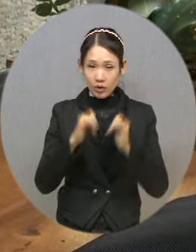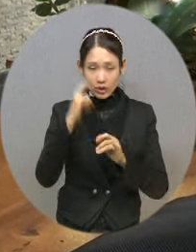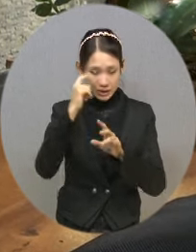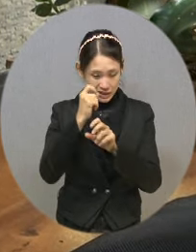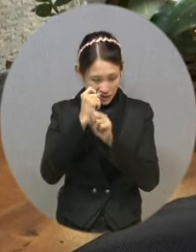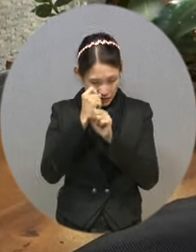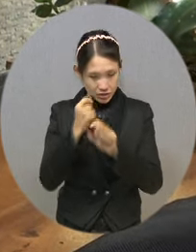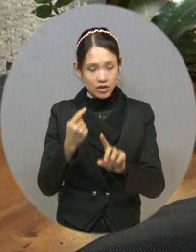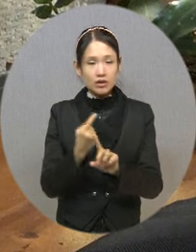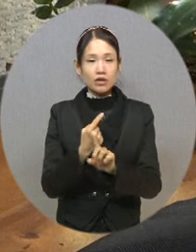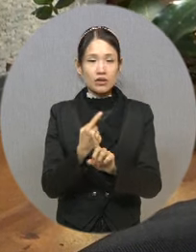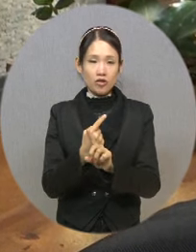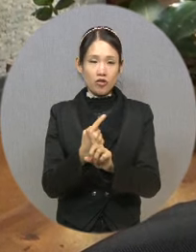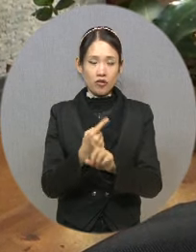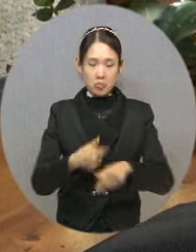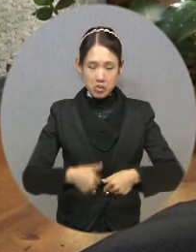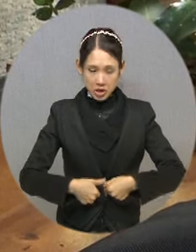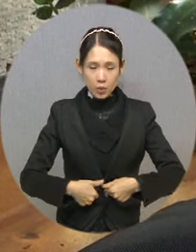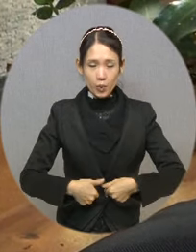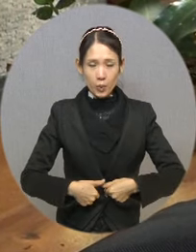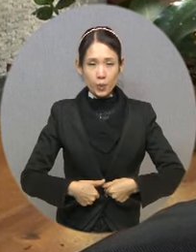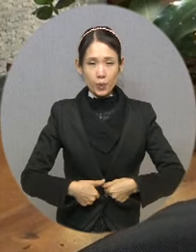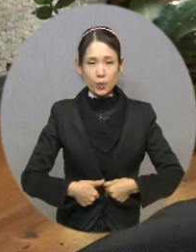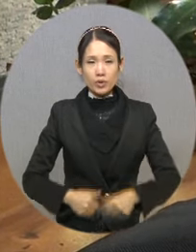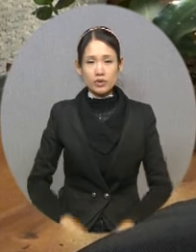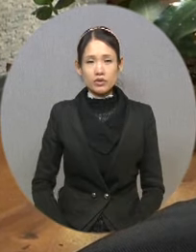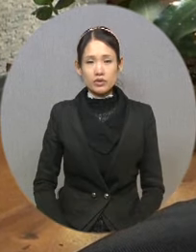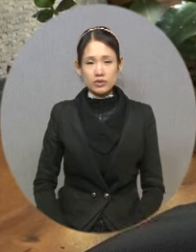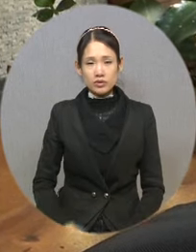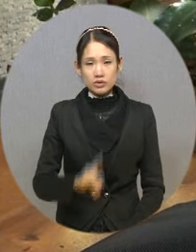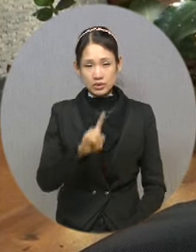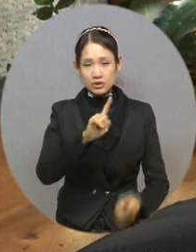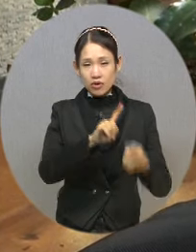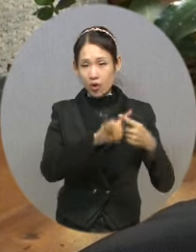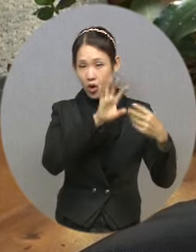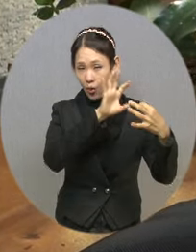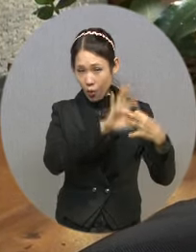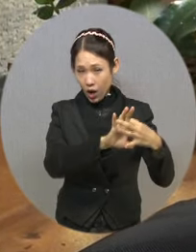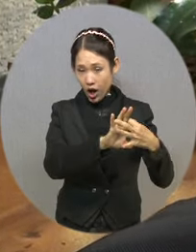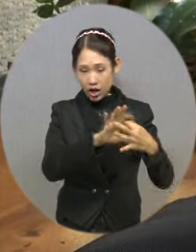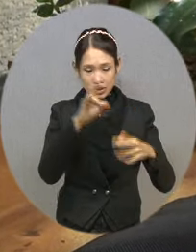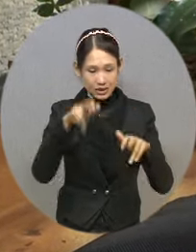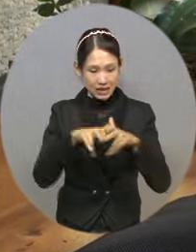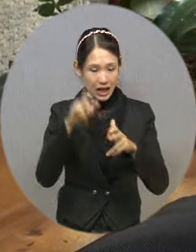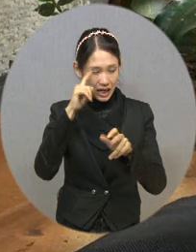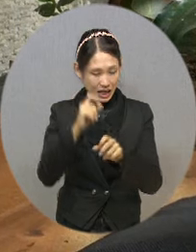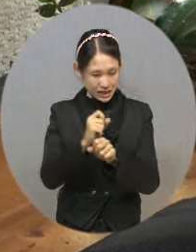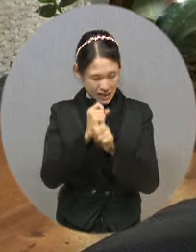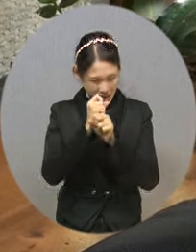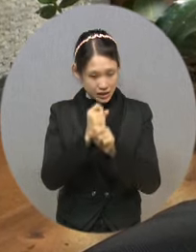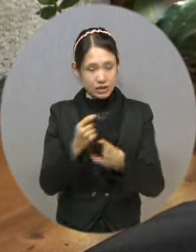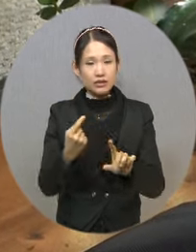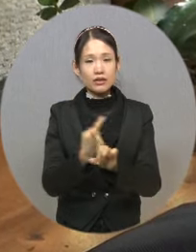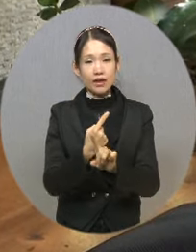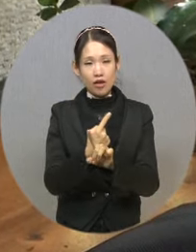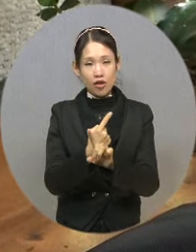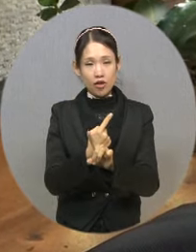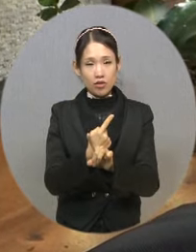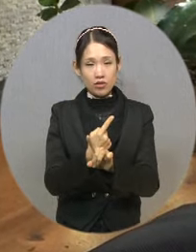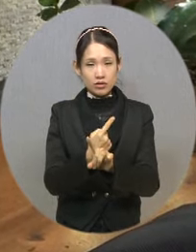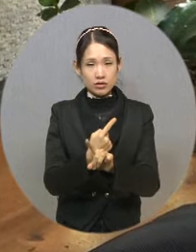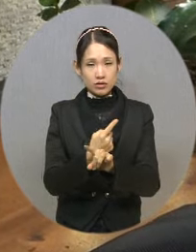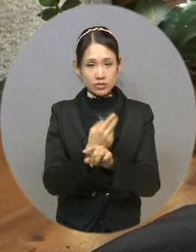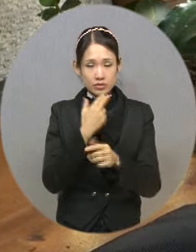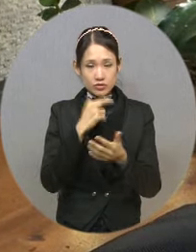인식 개선이 필요하고 그런 부분에 장애 인식의 어떤